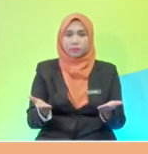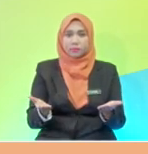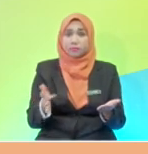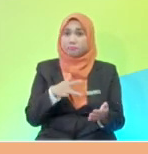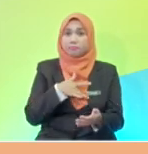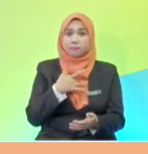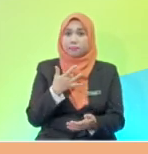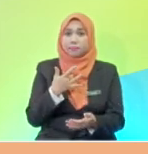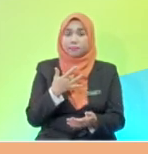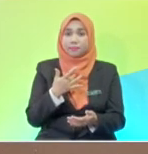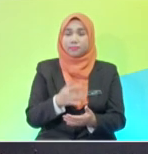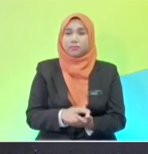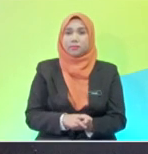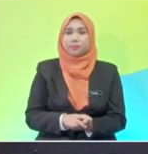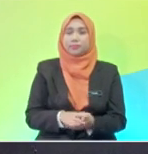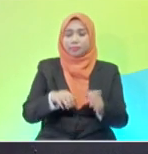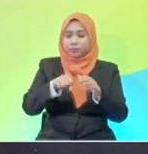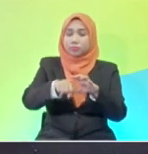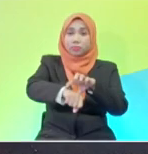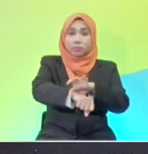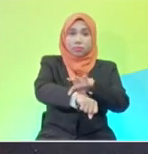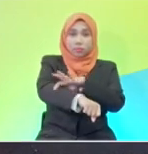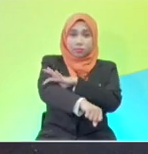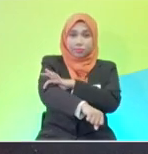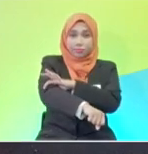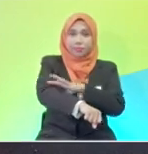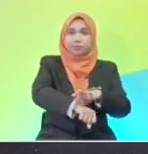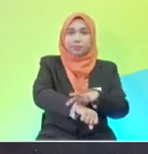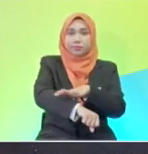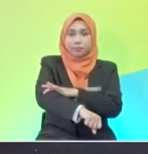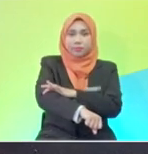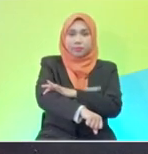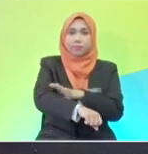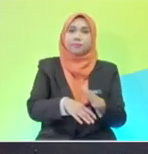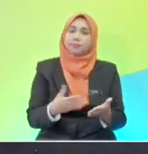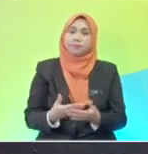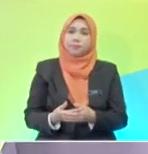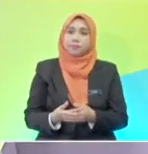itu dipanggil sarung tangan sarung tangannya Sarung tangannya